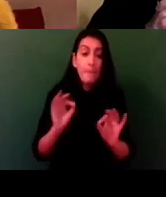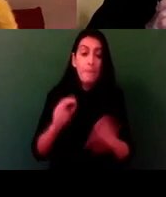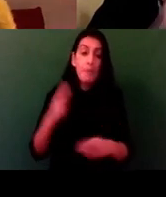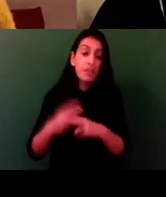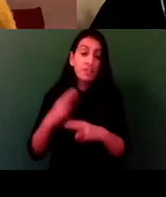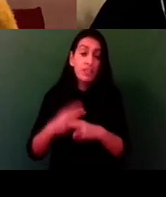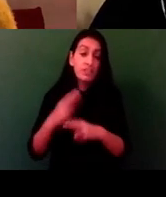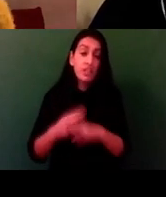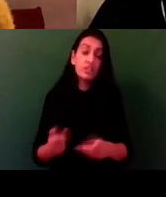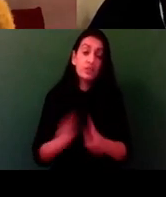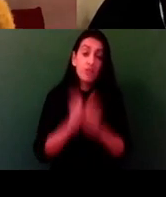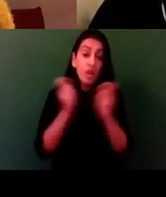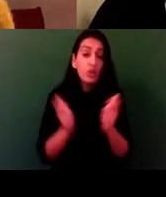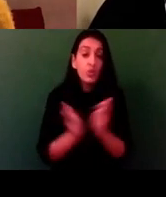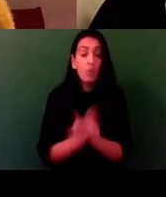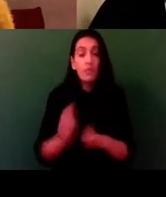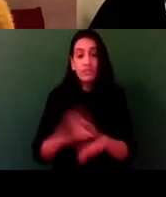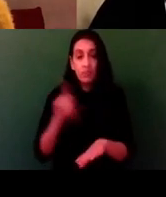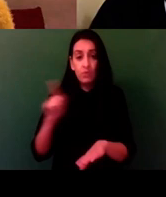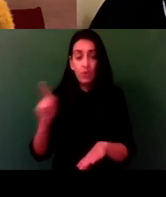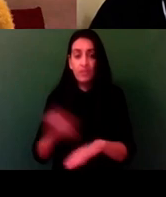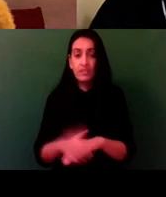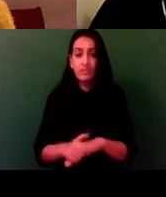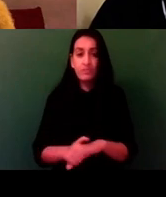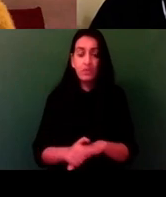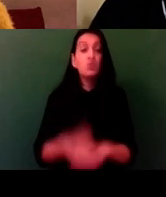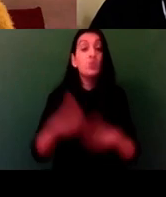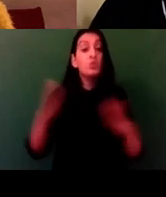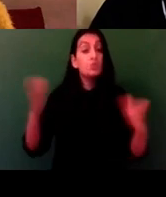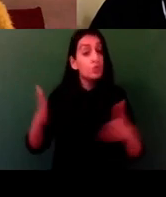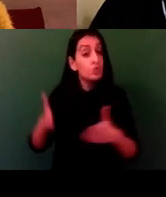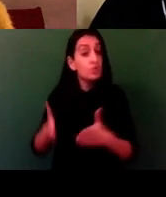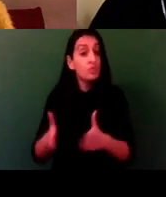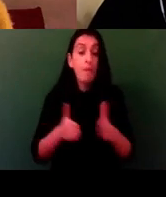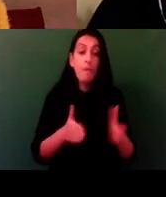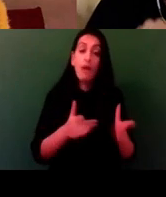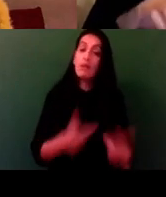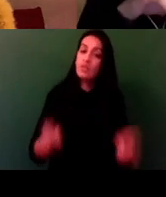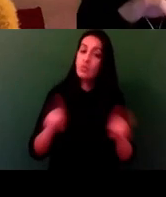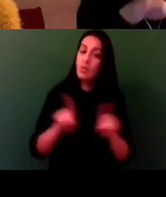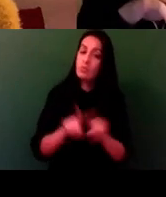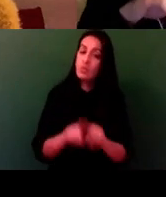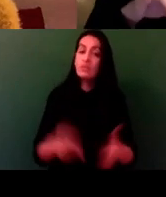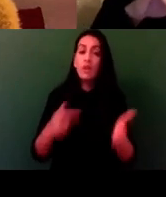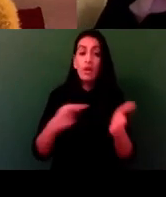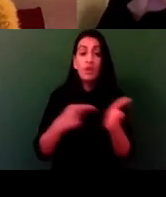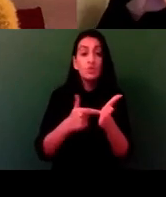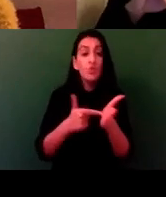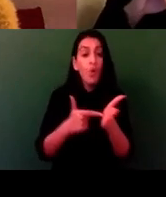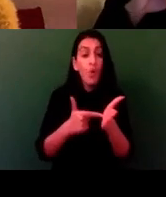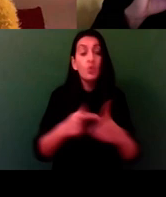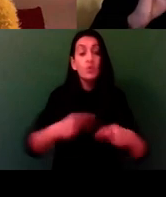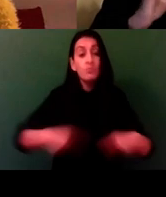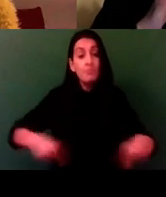sıkıştırıyorlardı, her neyse. Bayağı kapsamlı mahalle toplantıları online'da, mekanda, Kadıköy'de, Kadıköy'ün sadece meydanında da değil